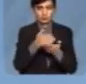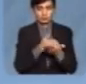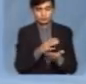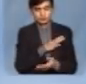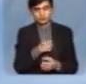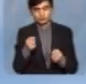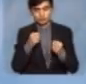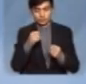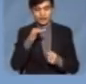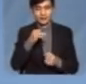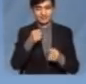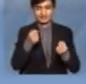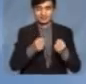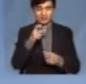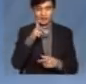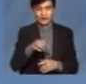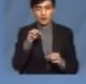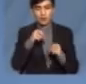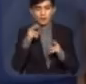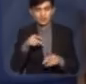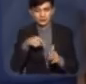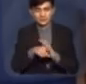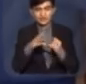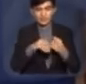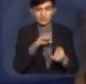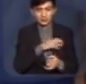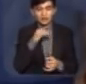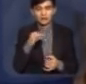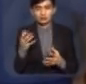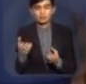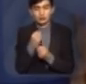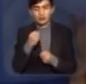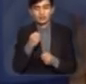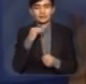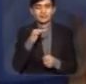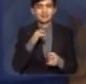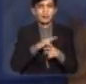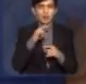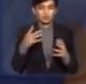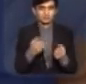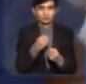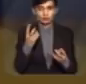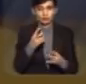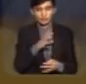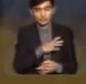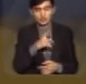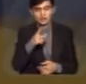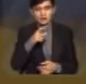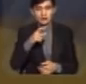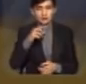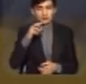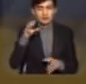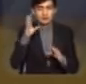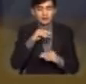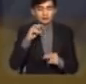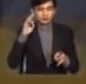сначала от отводит опасность от земли потом уже думает о спасении экипажа самолета за мужество и героизм марата едигей вы